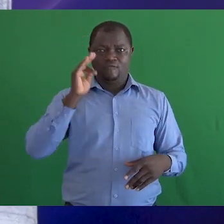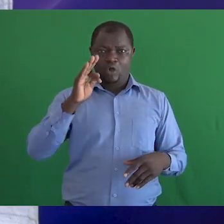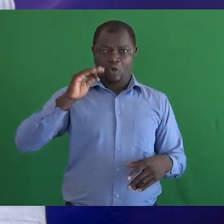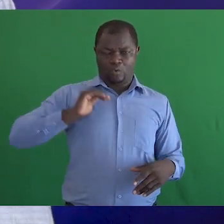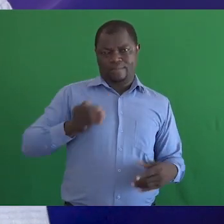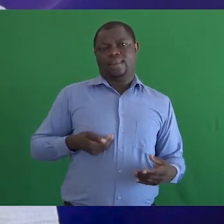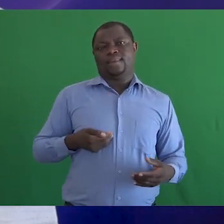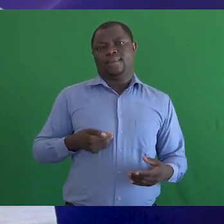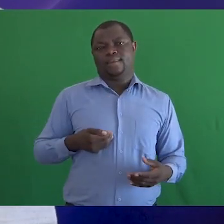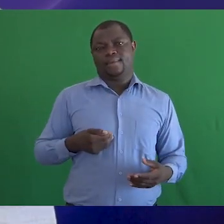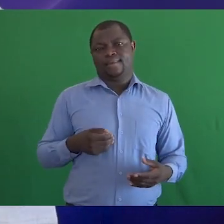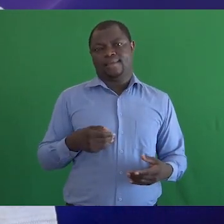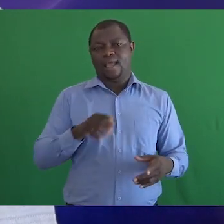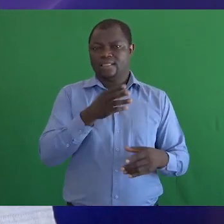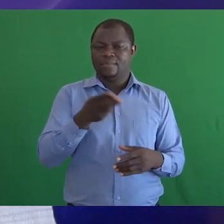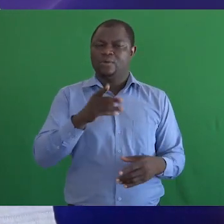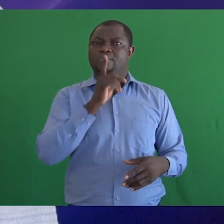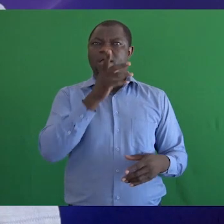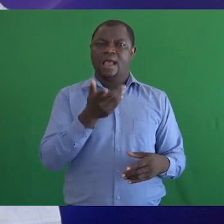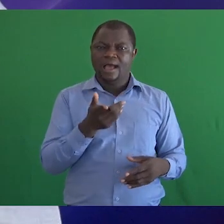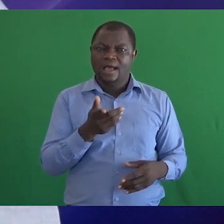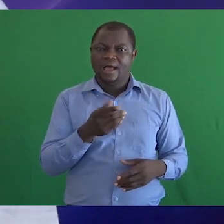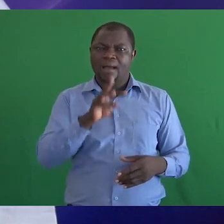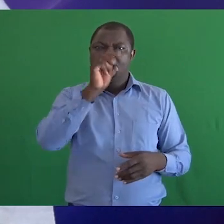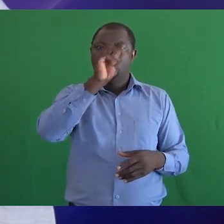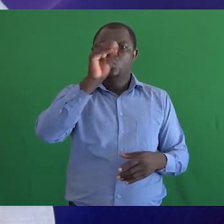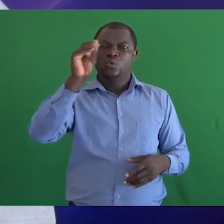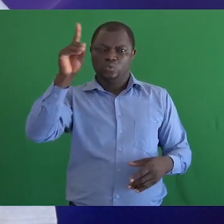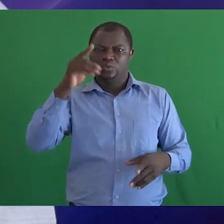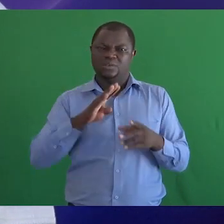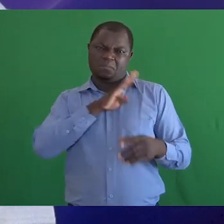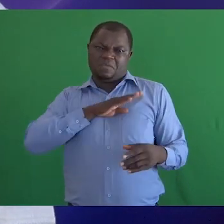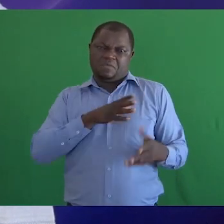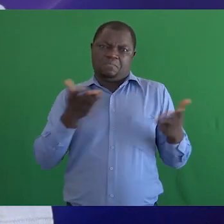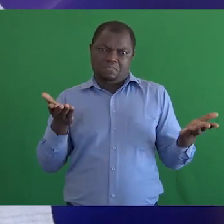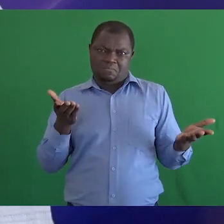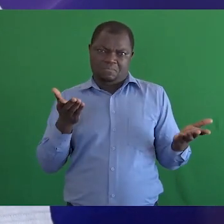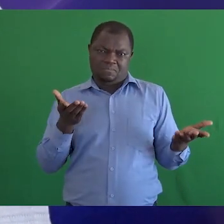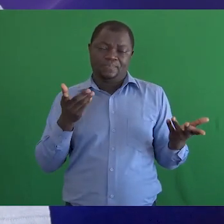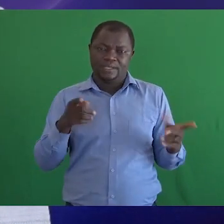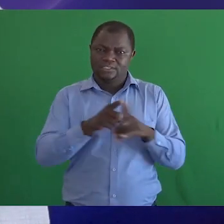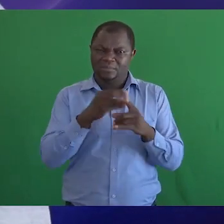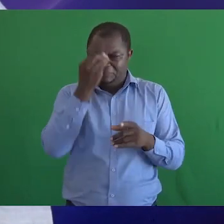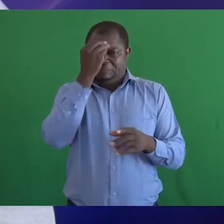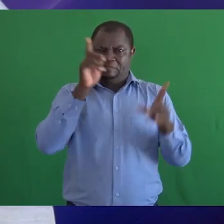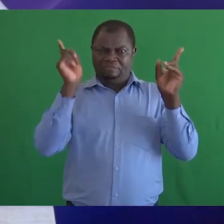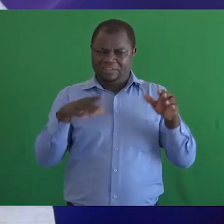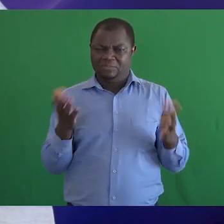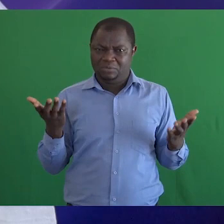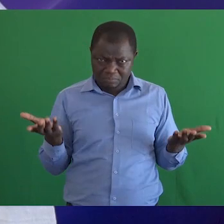dzemadzimai. Dzamadzimai chataurwa kunzi mamudu. Zvinosanganisa zvine hasha.